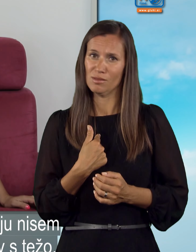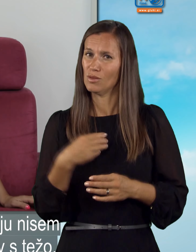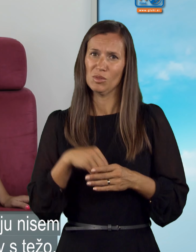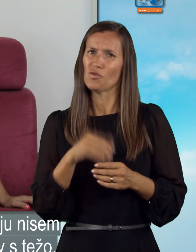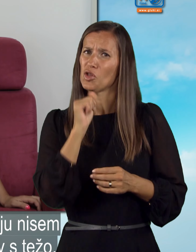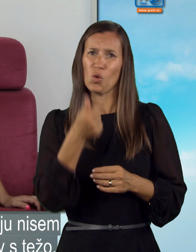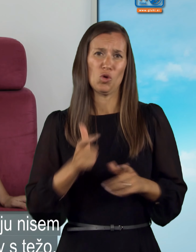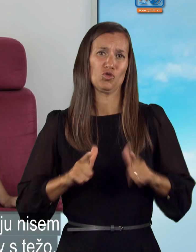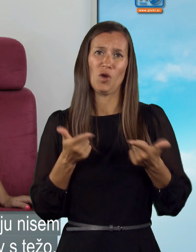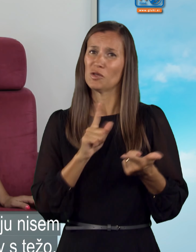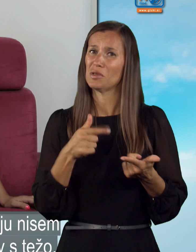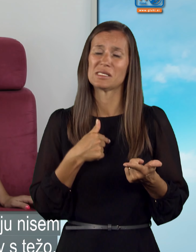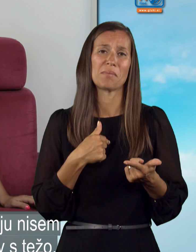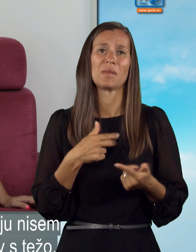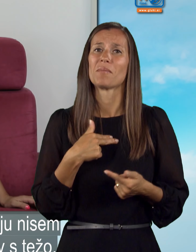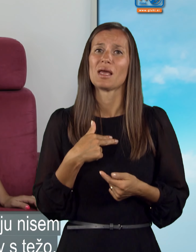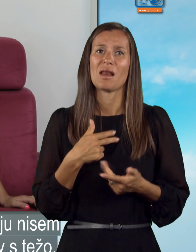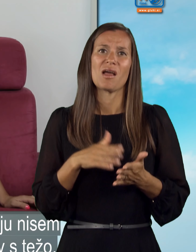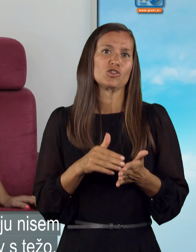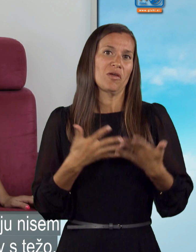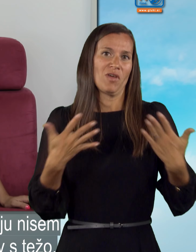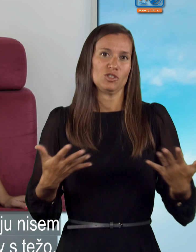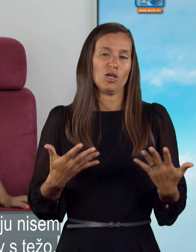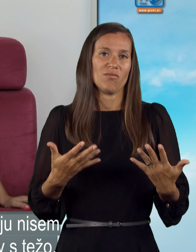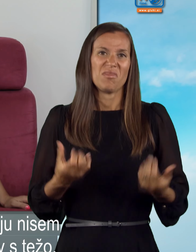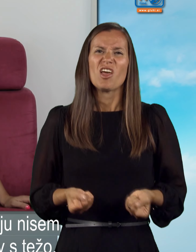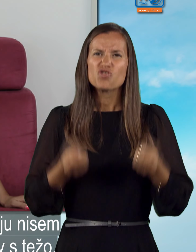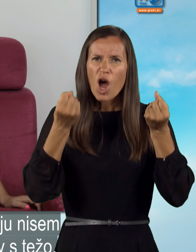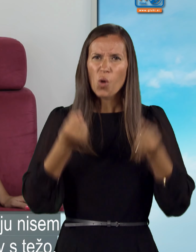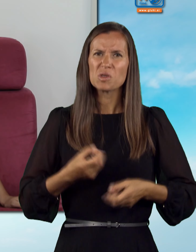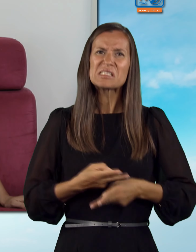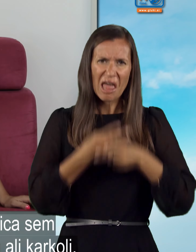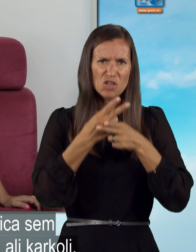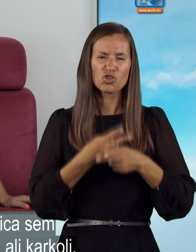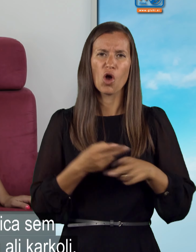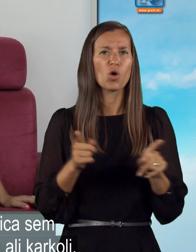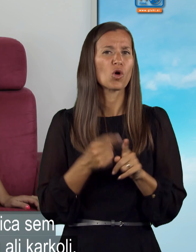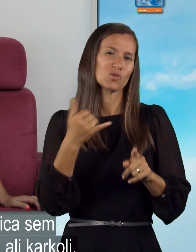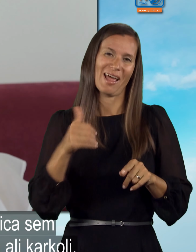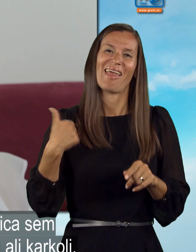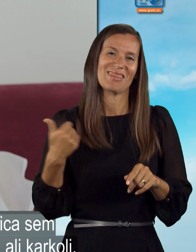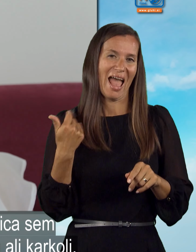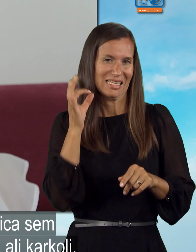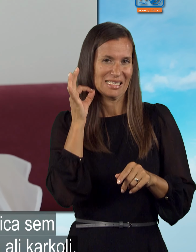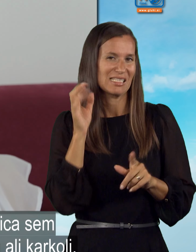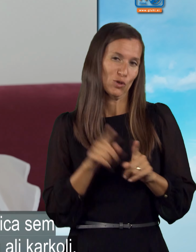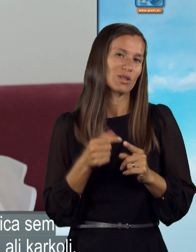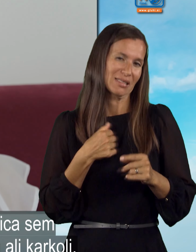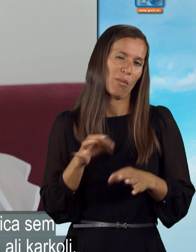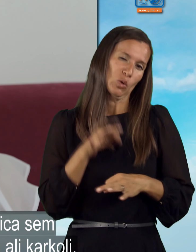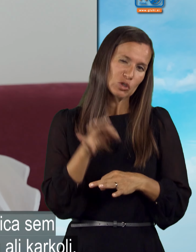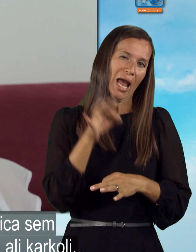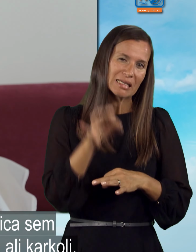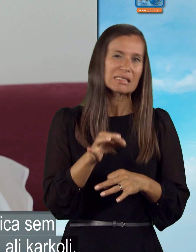Jaz pravzaprav nikoli v življenju nisem imela kakšnih večjih težav s težo. Valjda, tako kot vsaka najstnica sem jaz